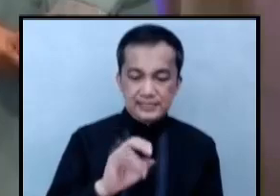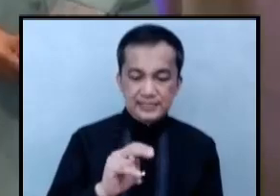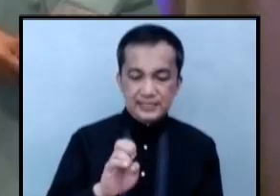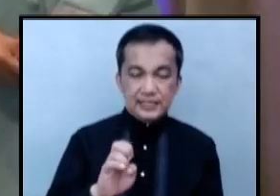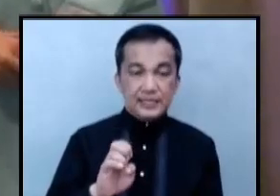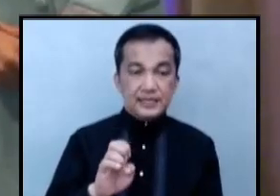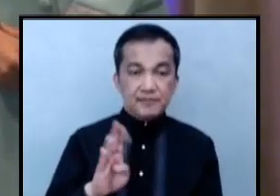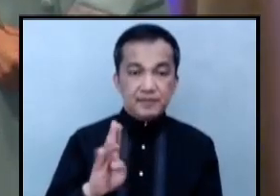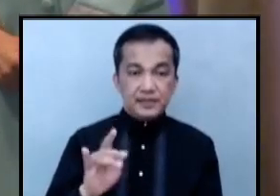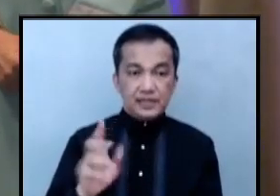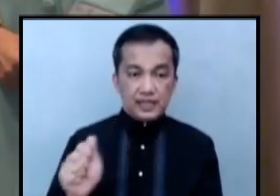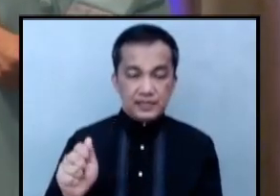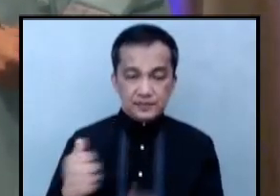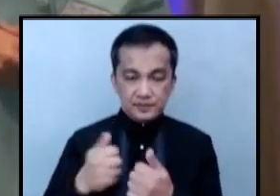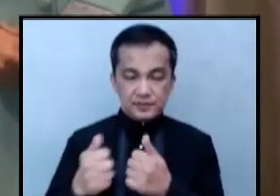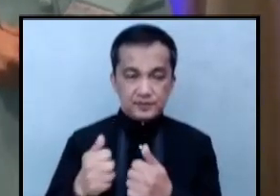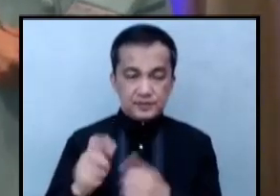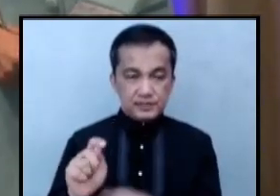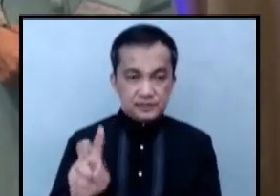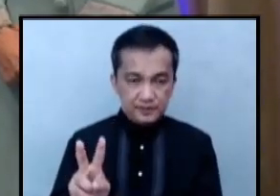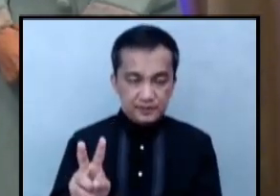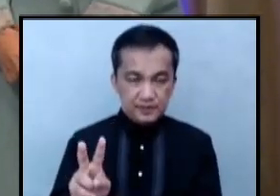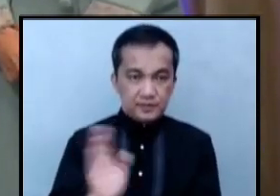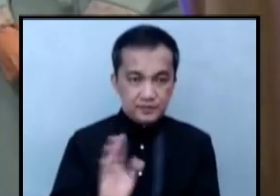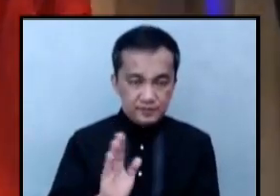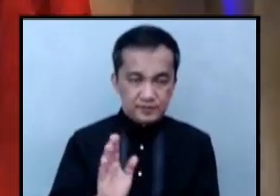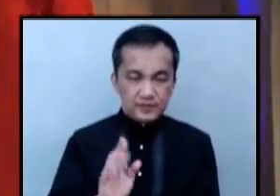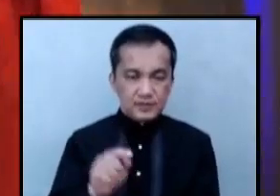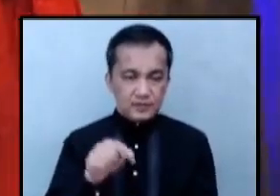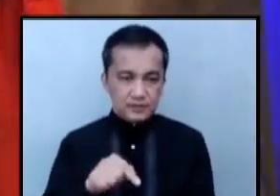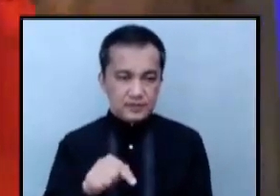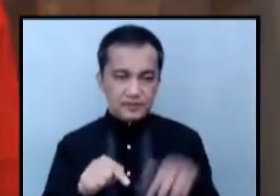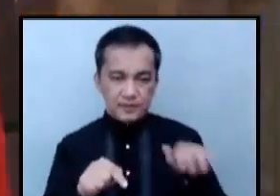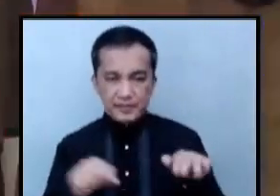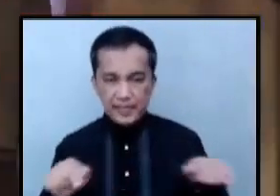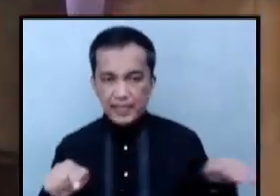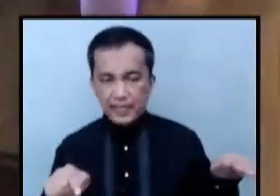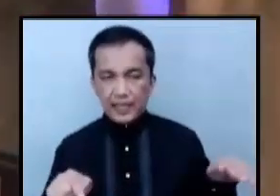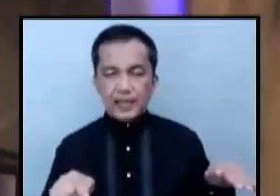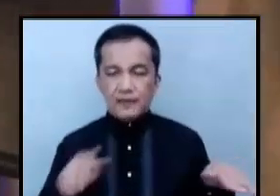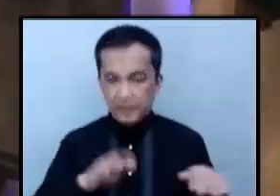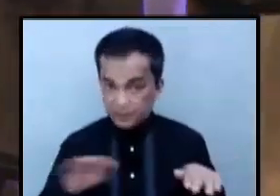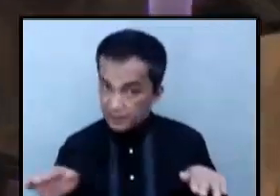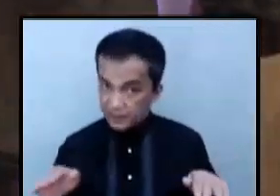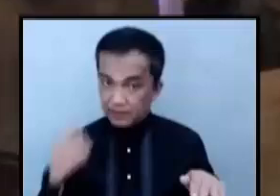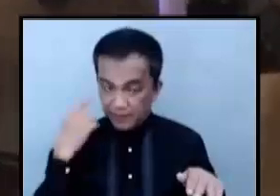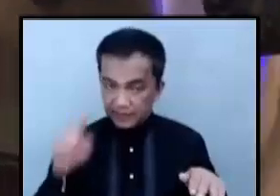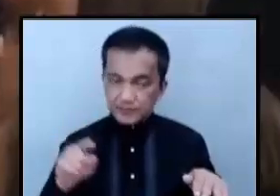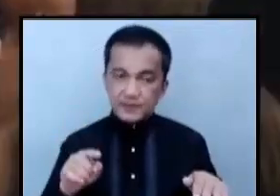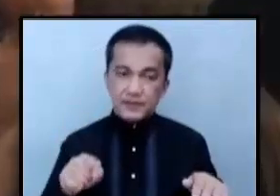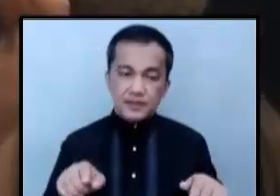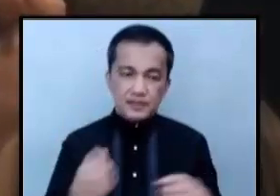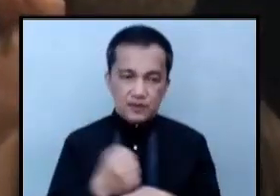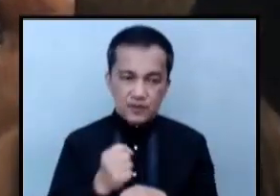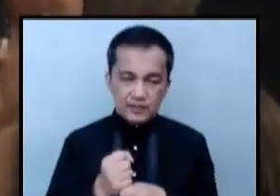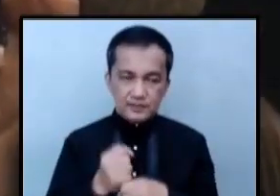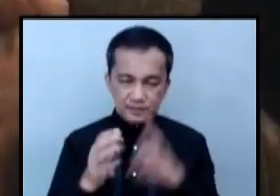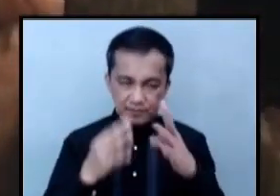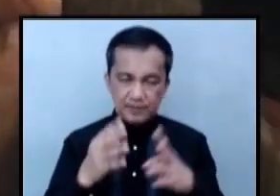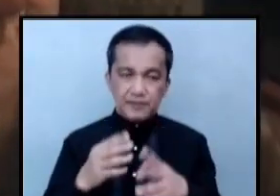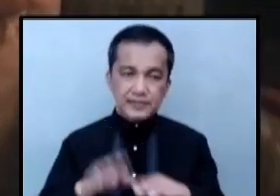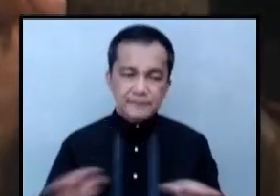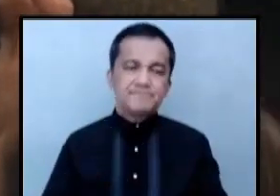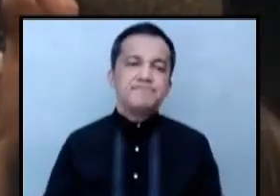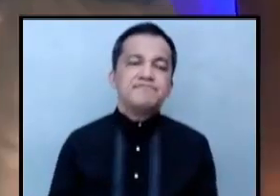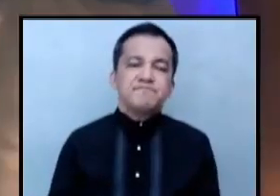mga palabas sa telebisyon at mga pelikulang patungkol sa mga bata, para sa mga bata at gawa ng mga bata. Ginanap ang